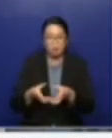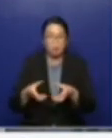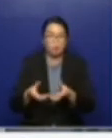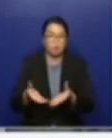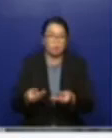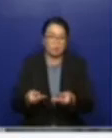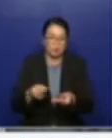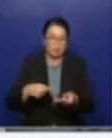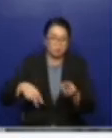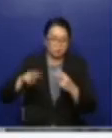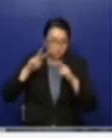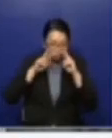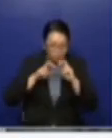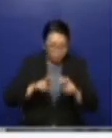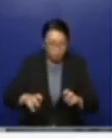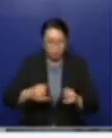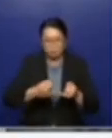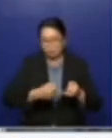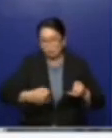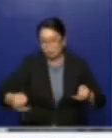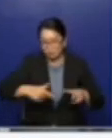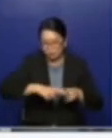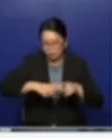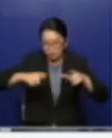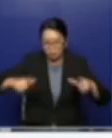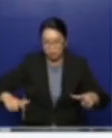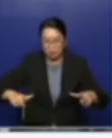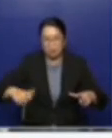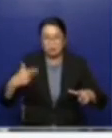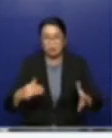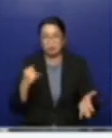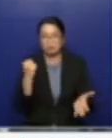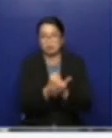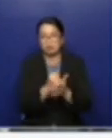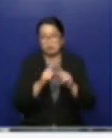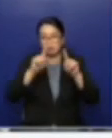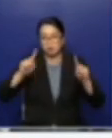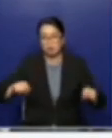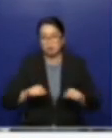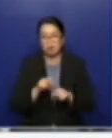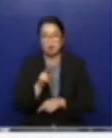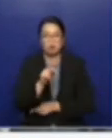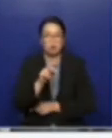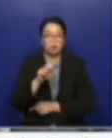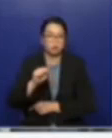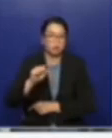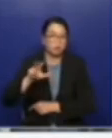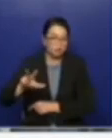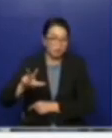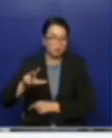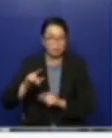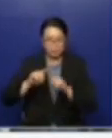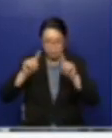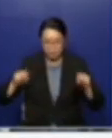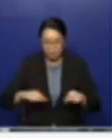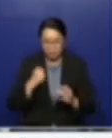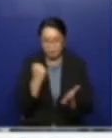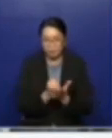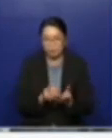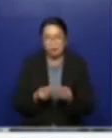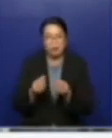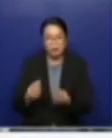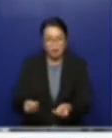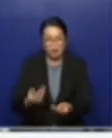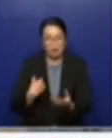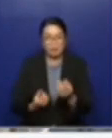ให้ไปสำรวจรังวัดและออกเป็นนท.3ในขณะเดียวกันเมื่อปี2124มีพระราชกิจการประกาศเ